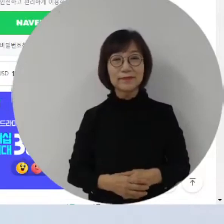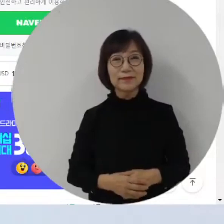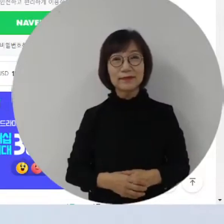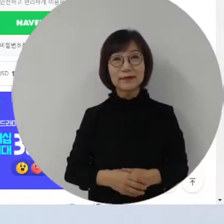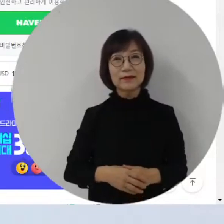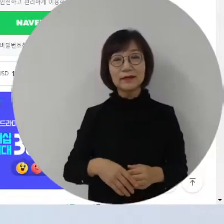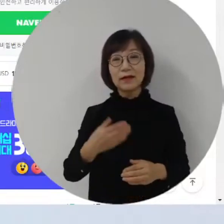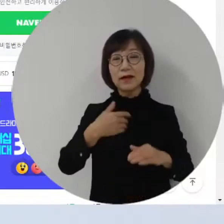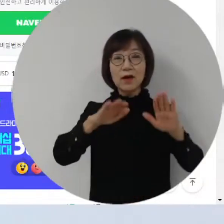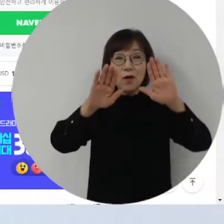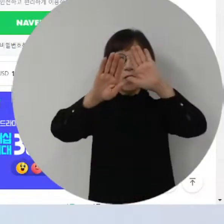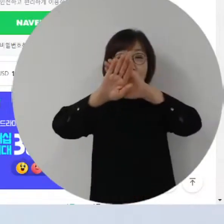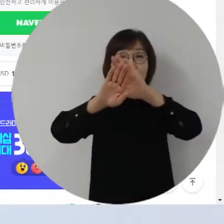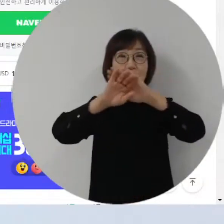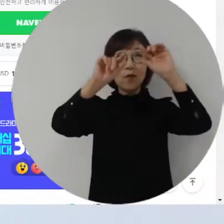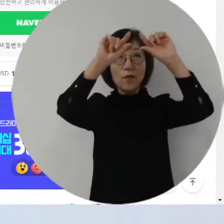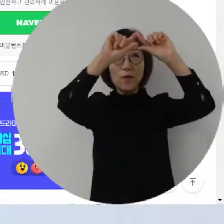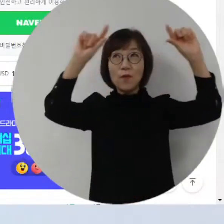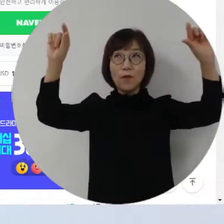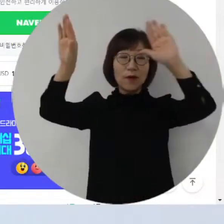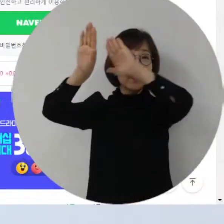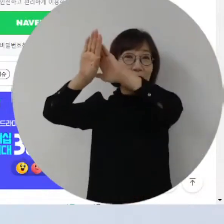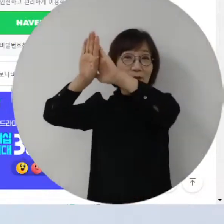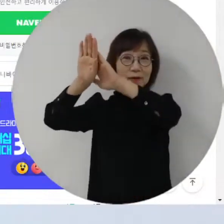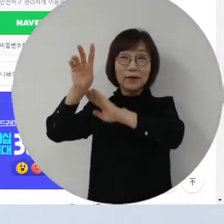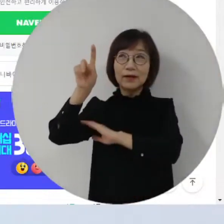클릭하고 들어갈게요.